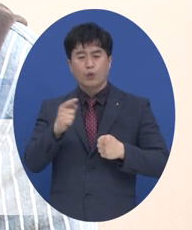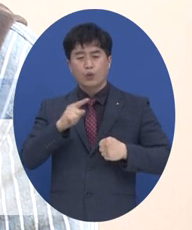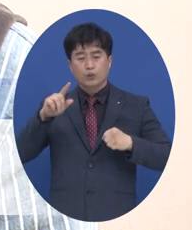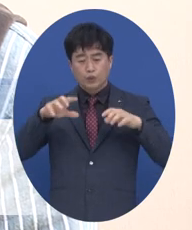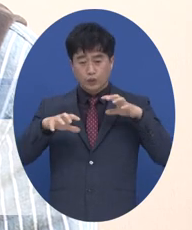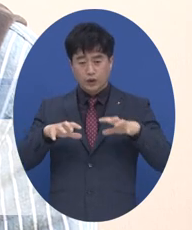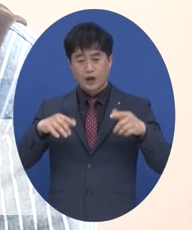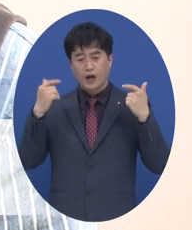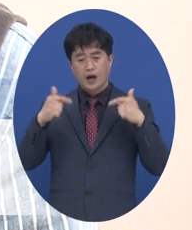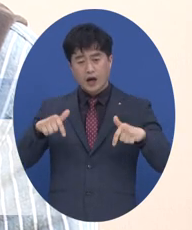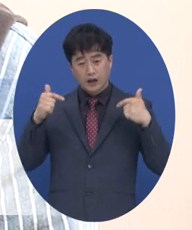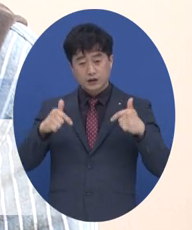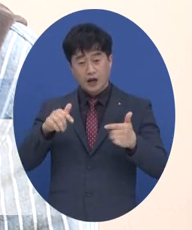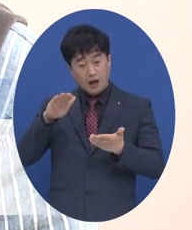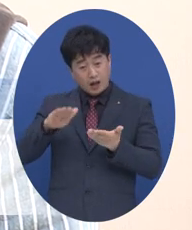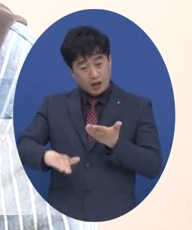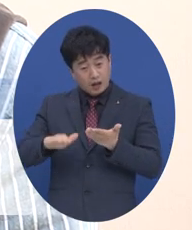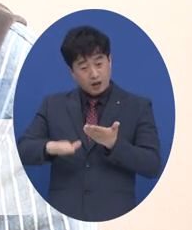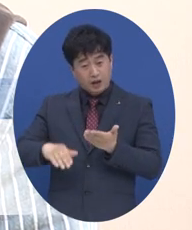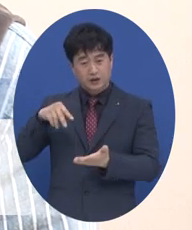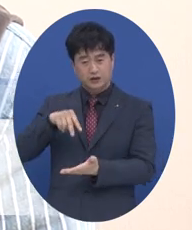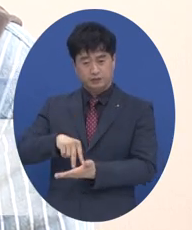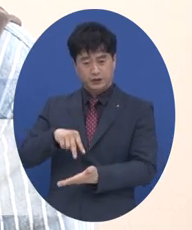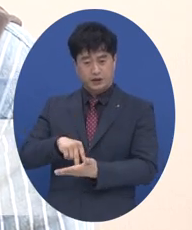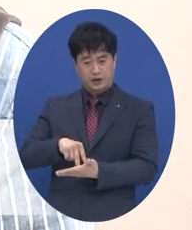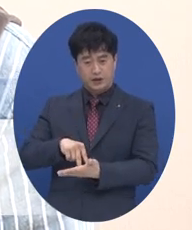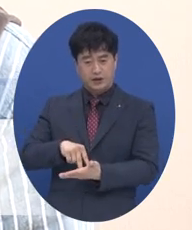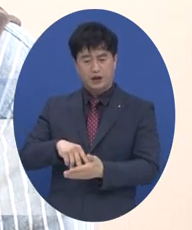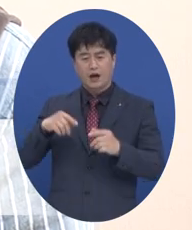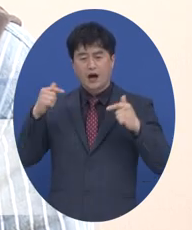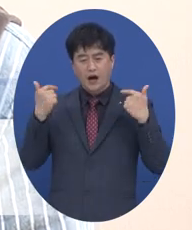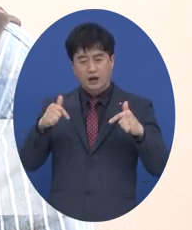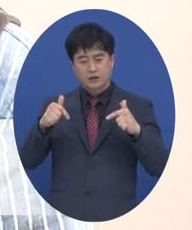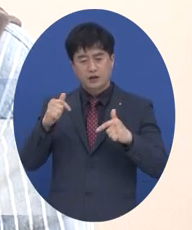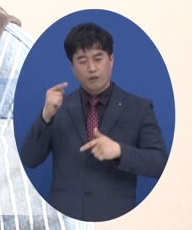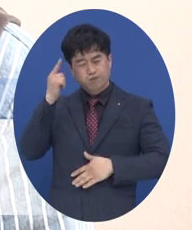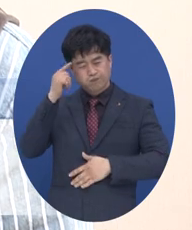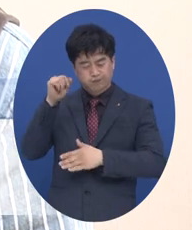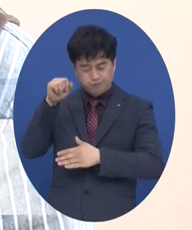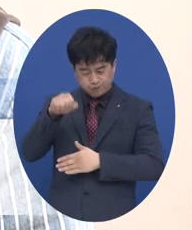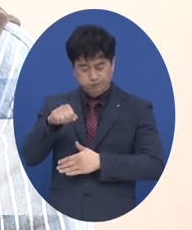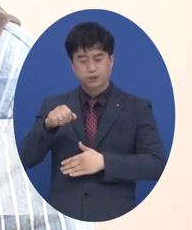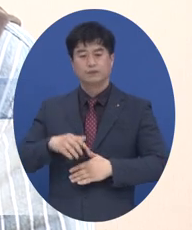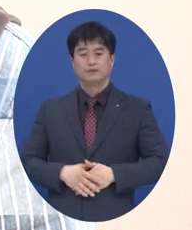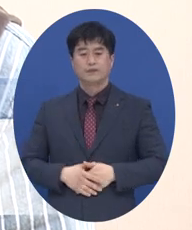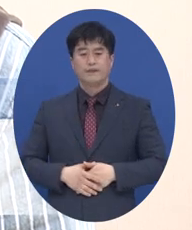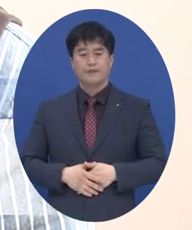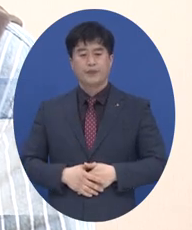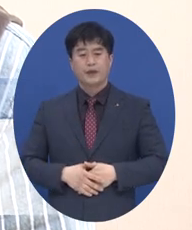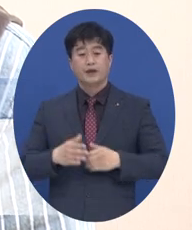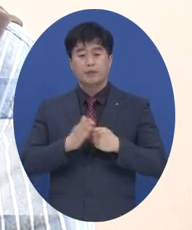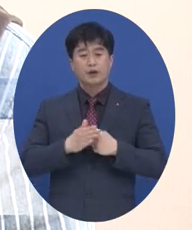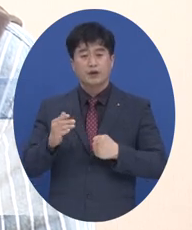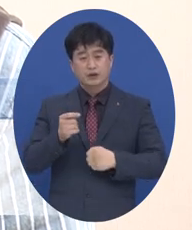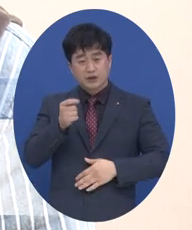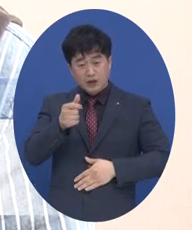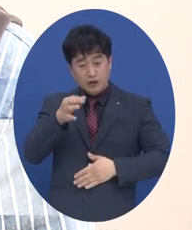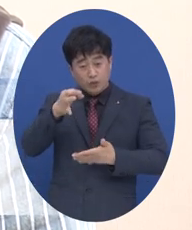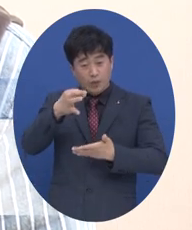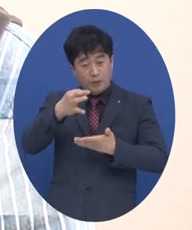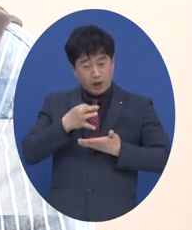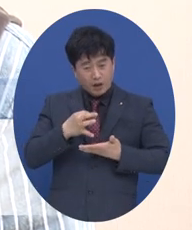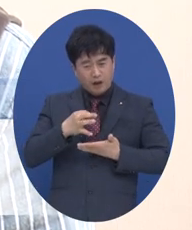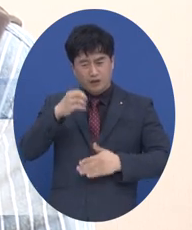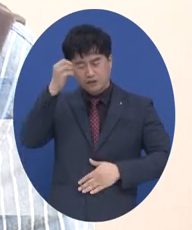뭔가 뭐 어디에서도 항상 우리 될 수밖에 없죠 우선 고기 숙여야 되고 상승 적은 돈을 받더라도